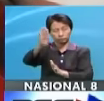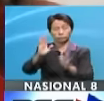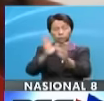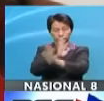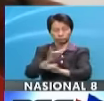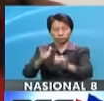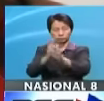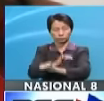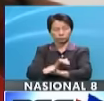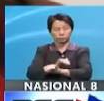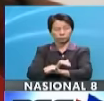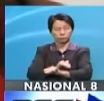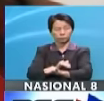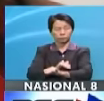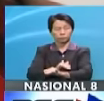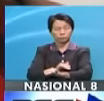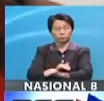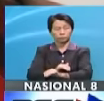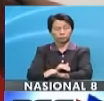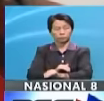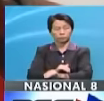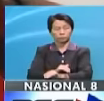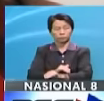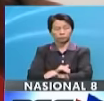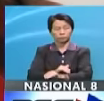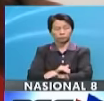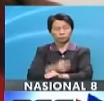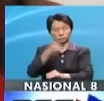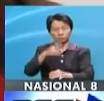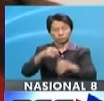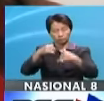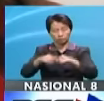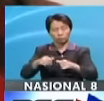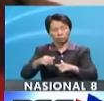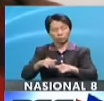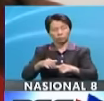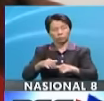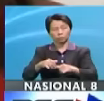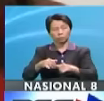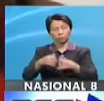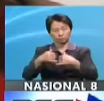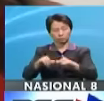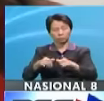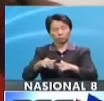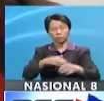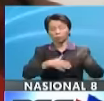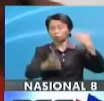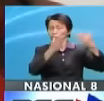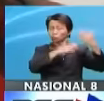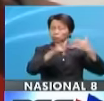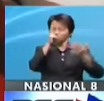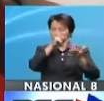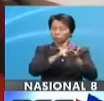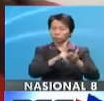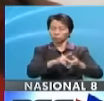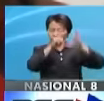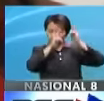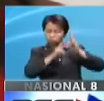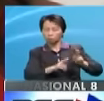Sarawak back to, you know, to a stage where it will be recognized, will be